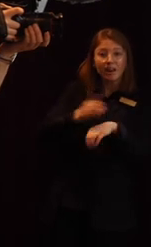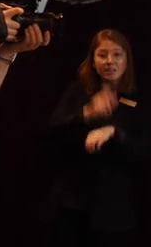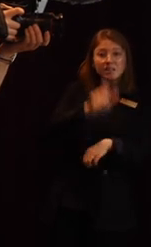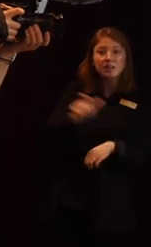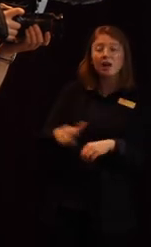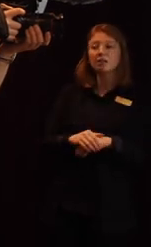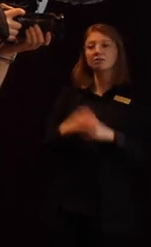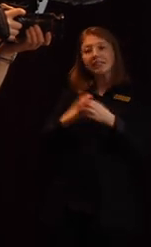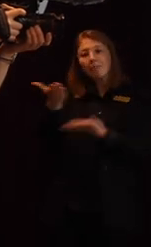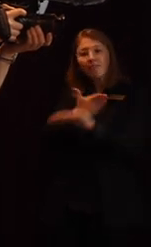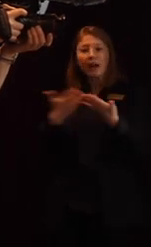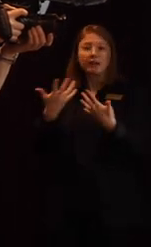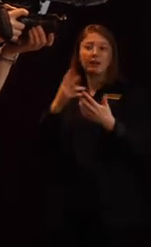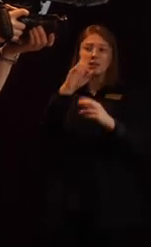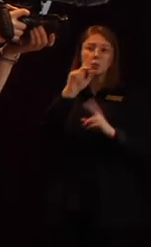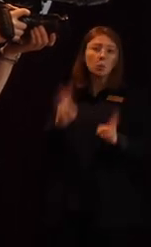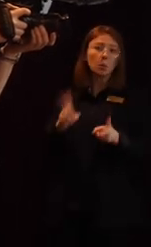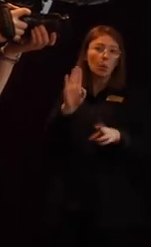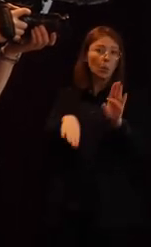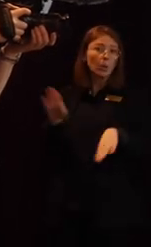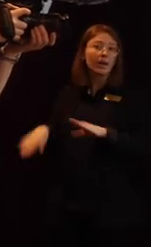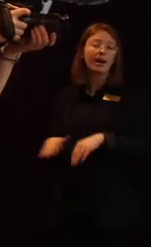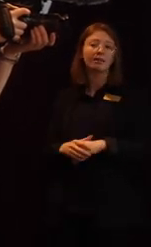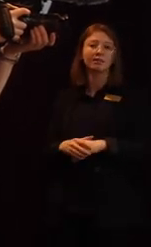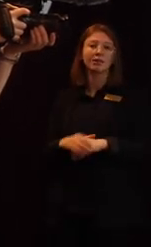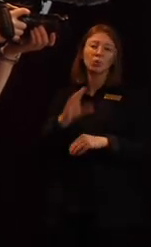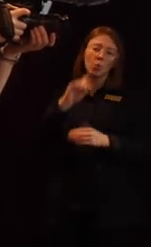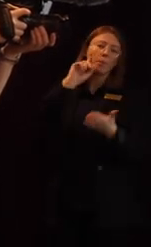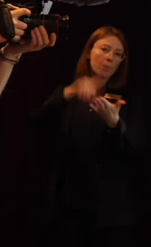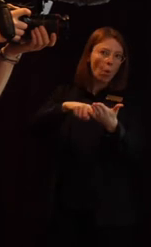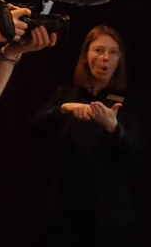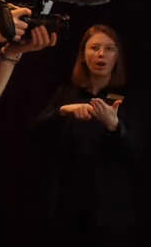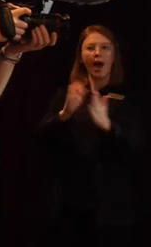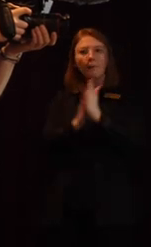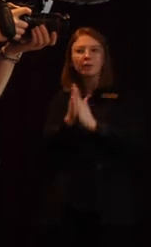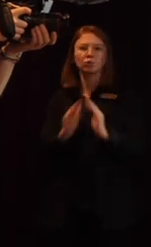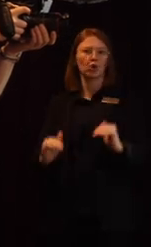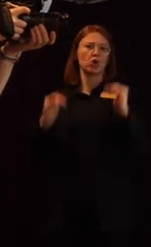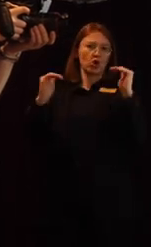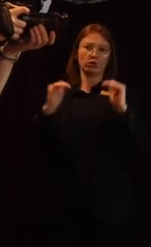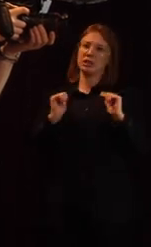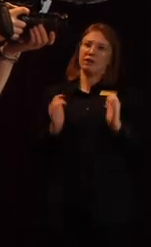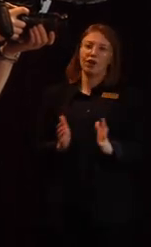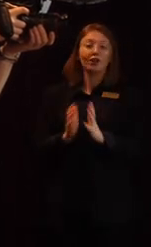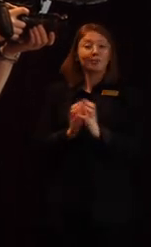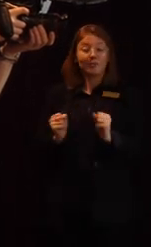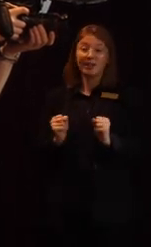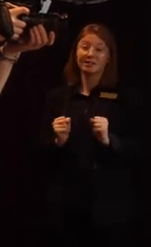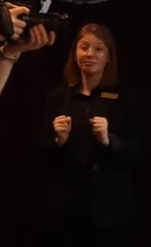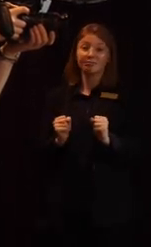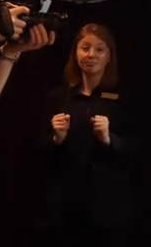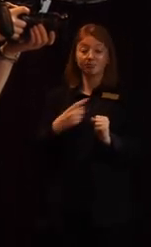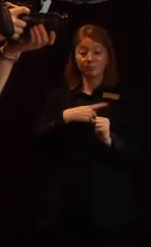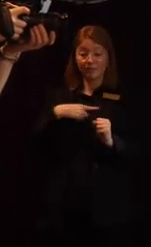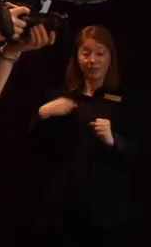bra. Även om man har målsättning och ambitioner som är hög överallt, så spelar det roll. Vi gör ju vad vi kan för att tillföra resurser,